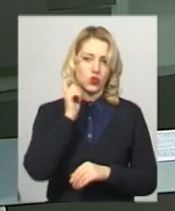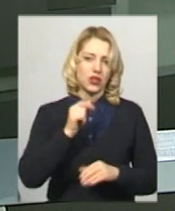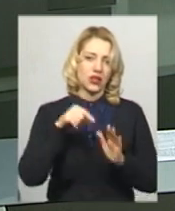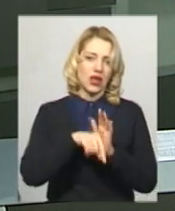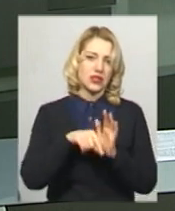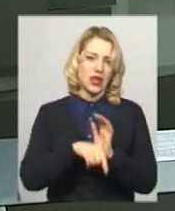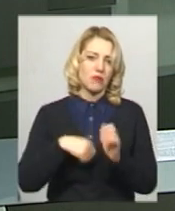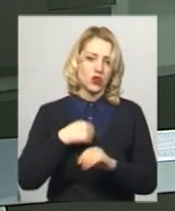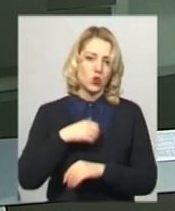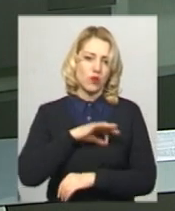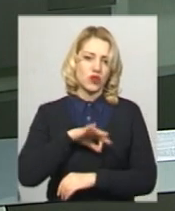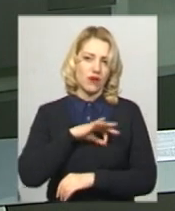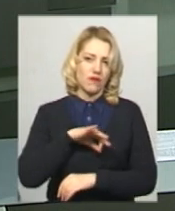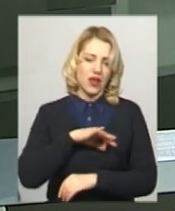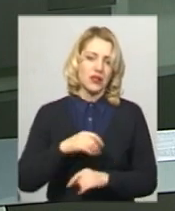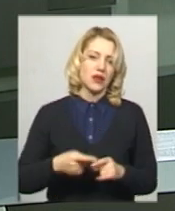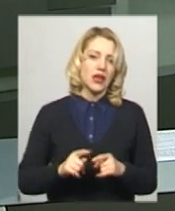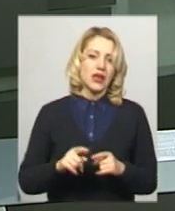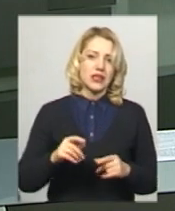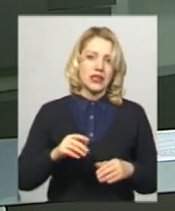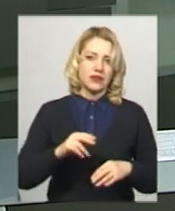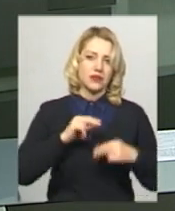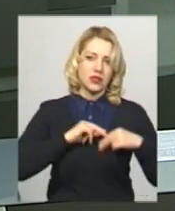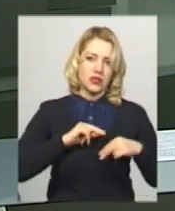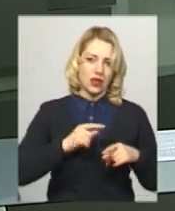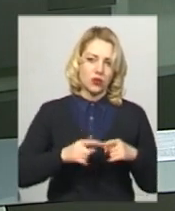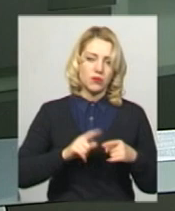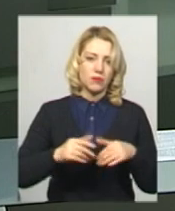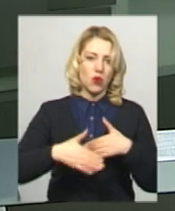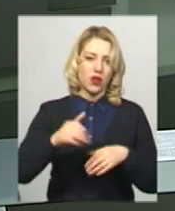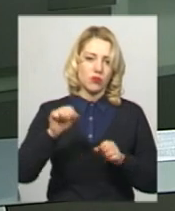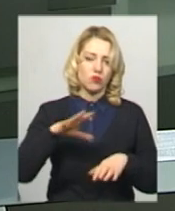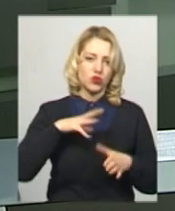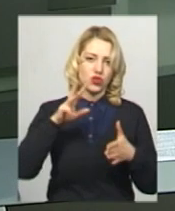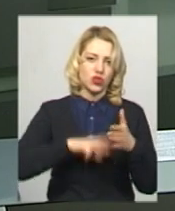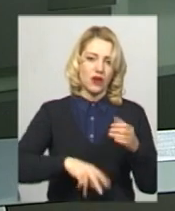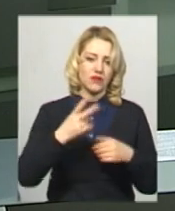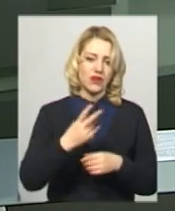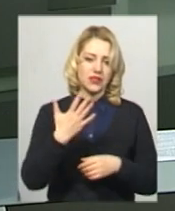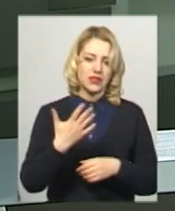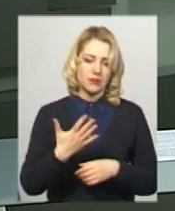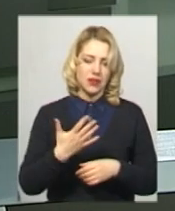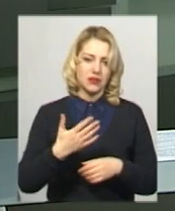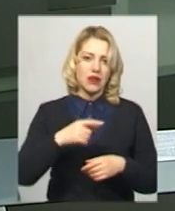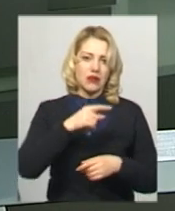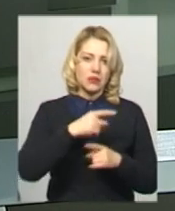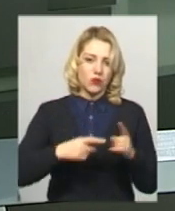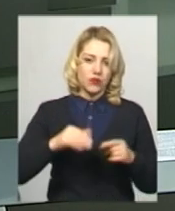саме зловживання впливом. Її санкція передбачає покарання у виді штрафу до 25,5 тисяч